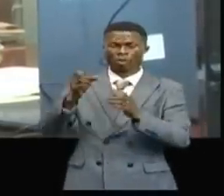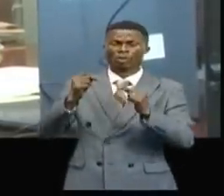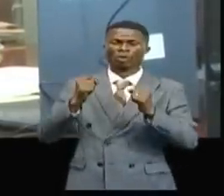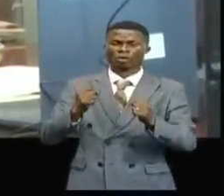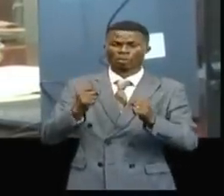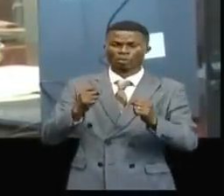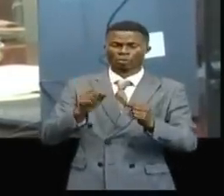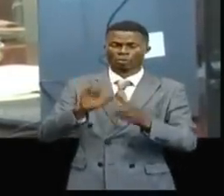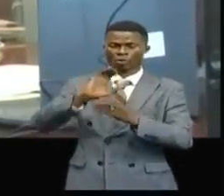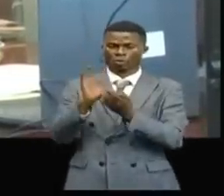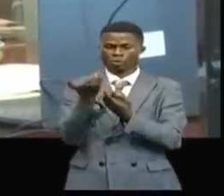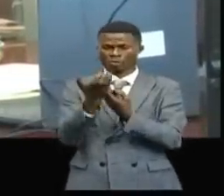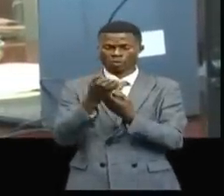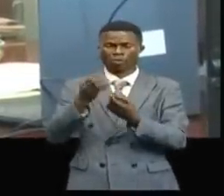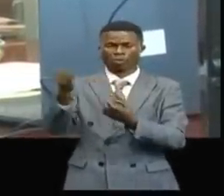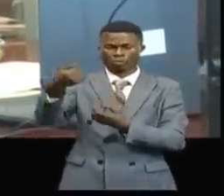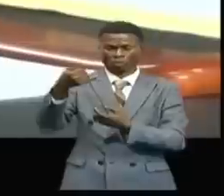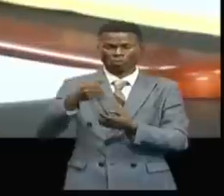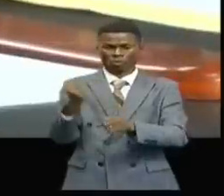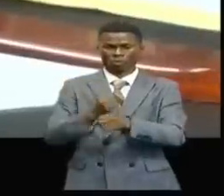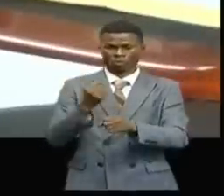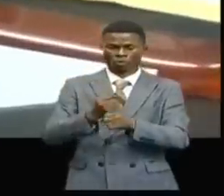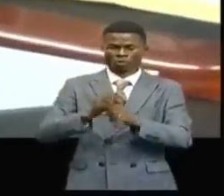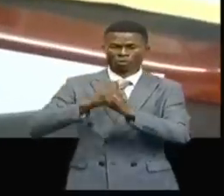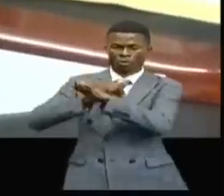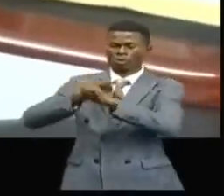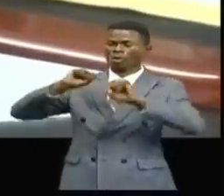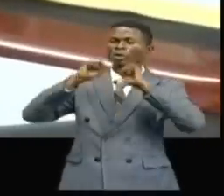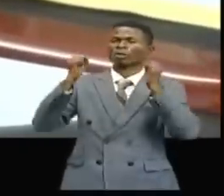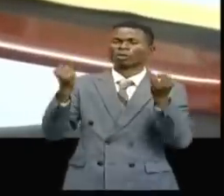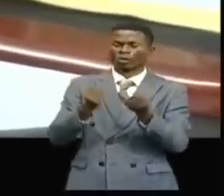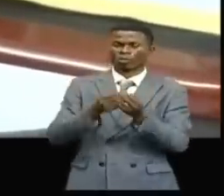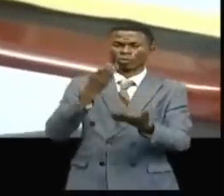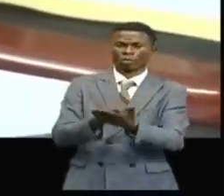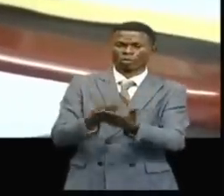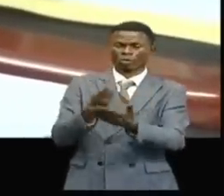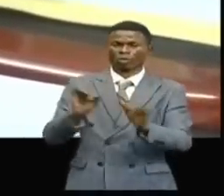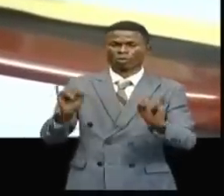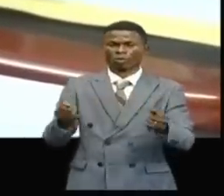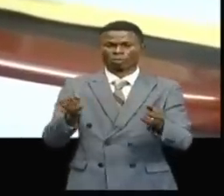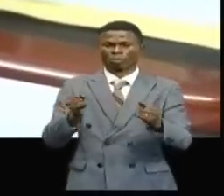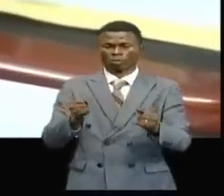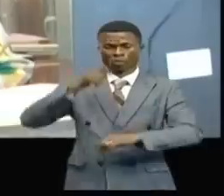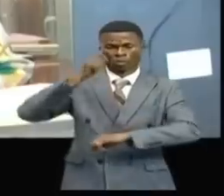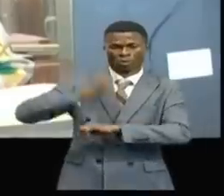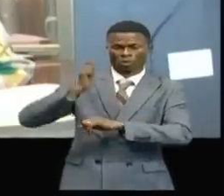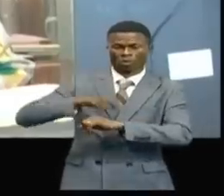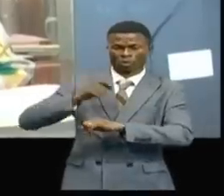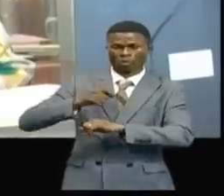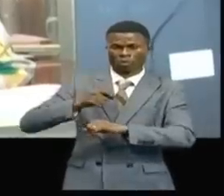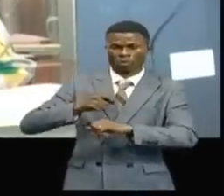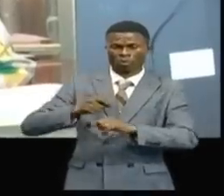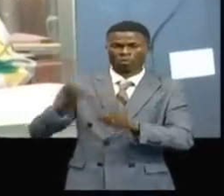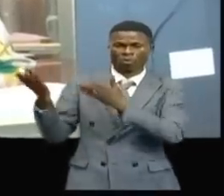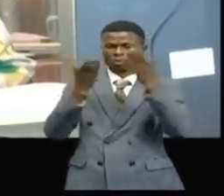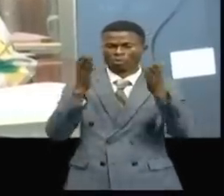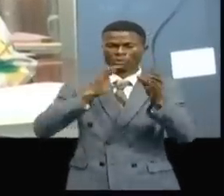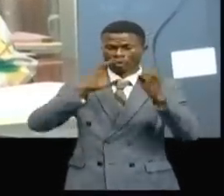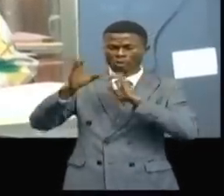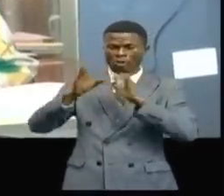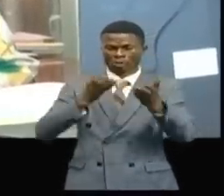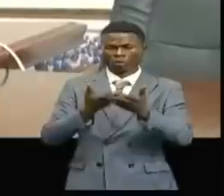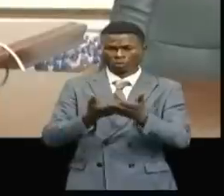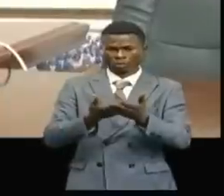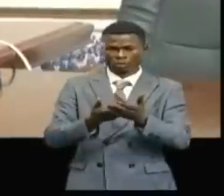durable, culture et arts, emploi, travail et prévoyance sociale, sport et loisirs, justice et garde des sceaux, transport et voies de